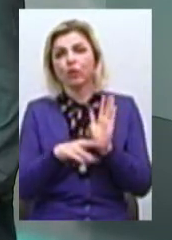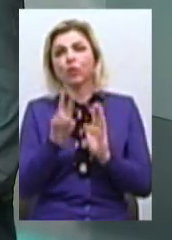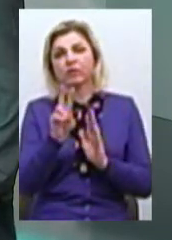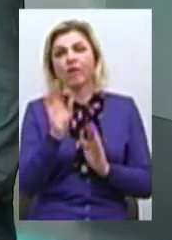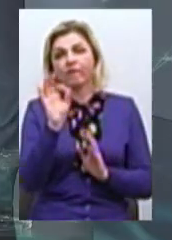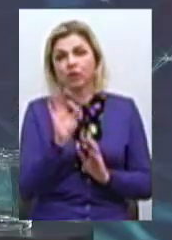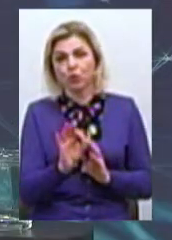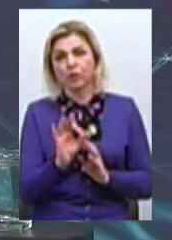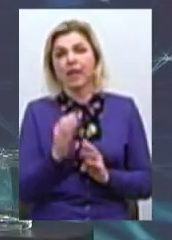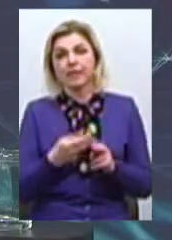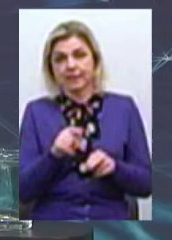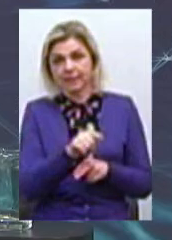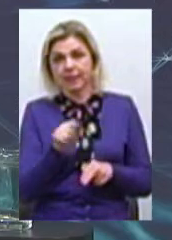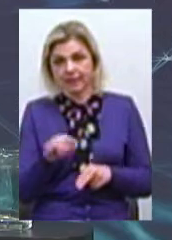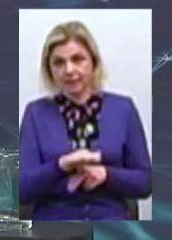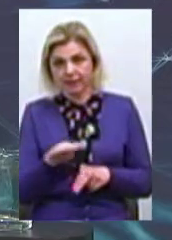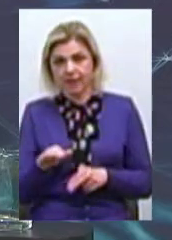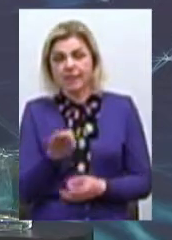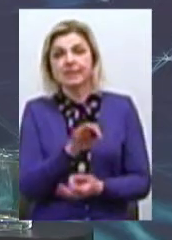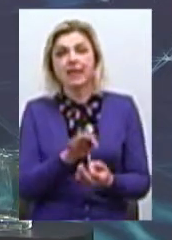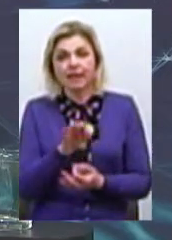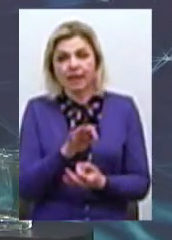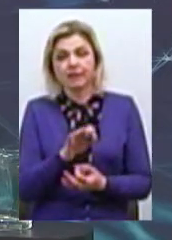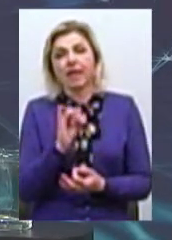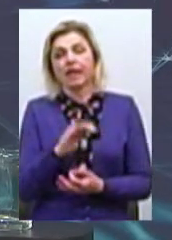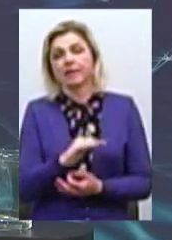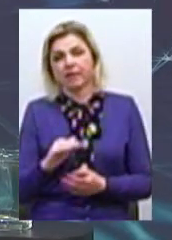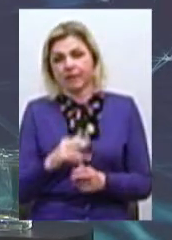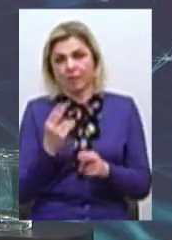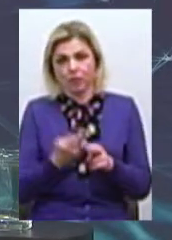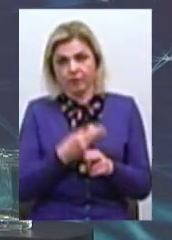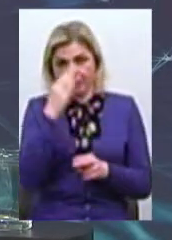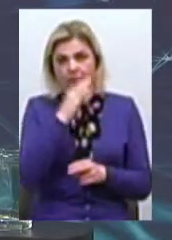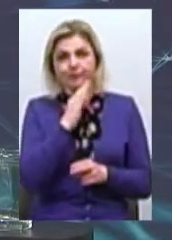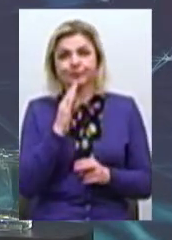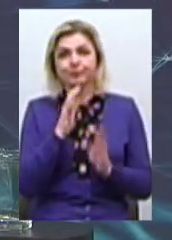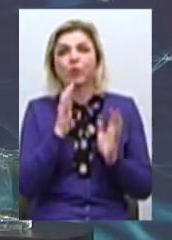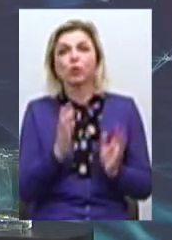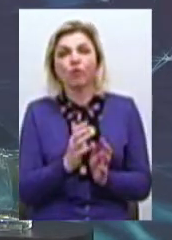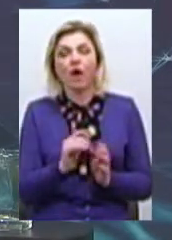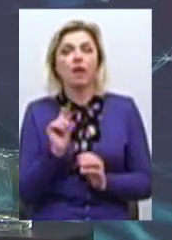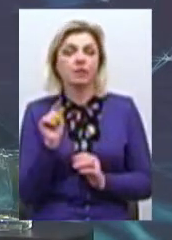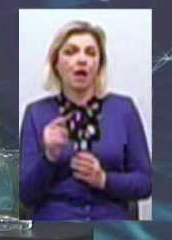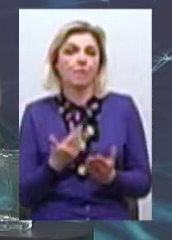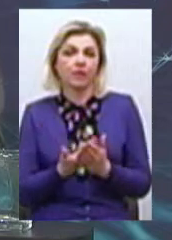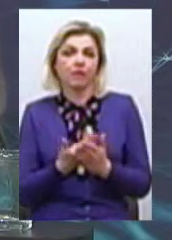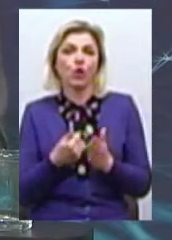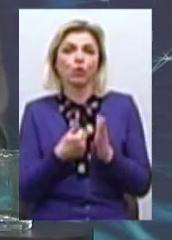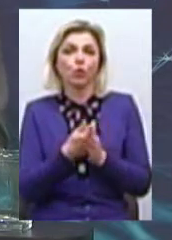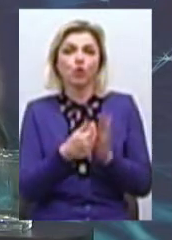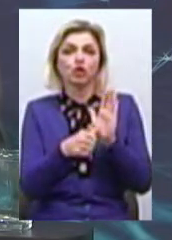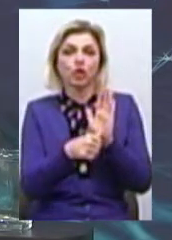92% з цих дітей, вони, тобто сиріт та дітей, позбавлених батьківського піклування, там тільки до 6